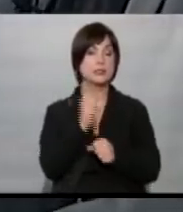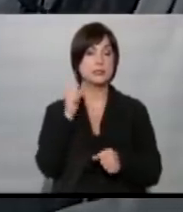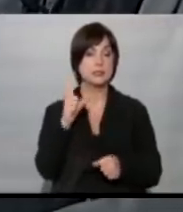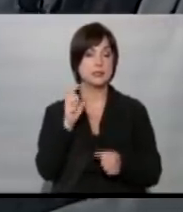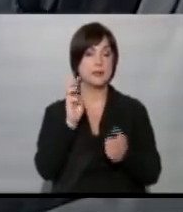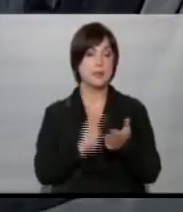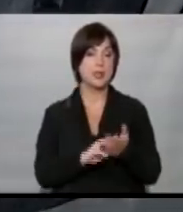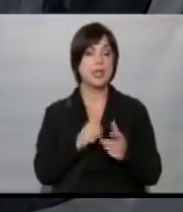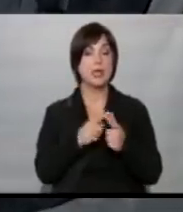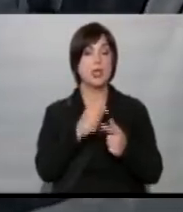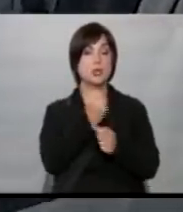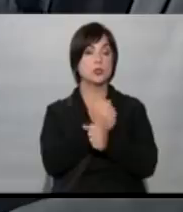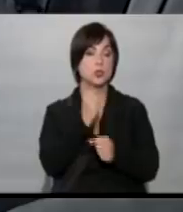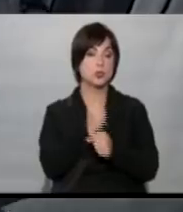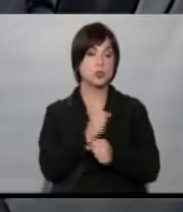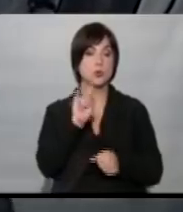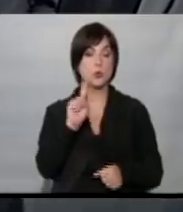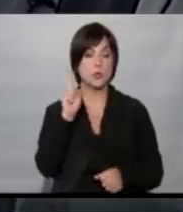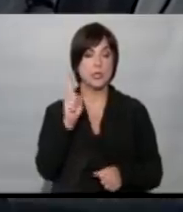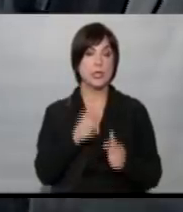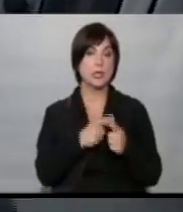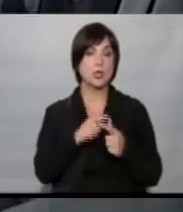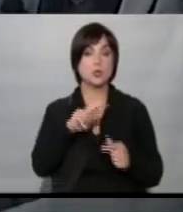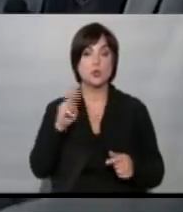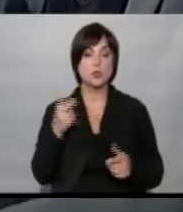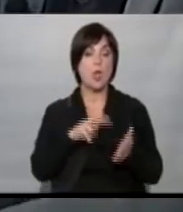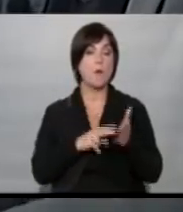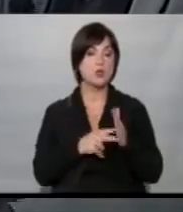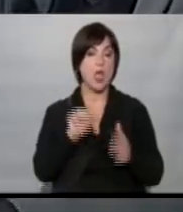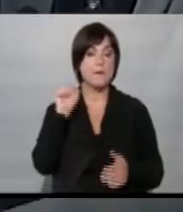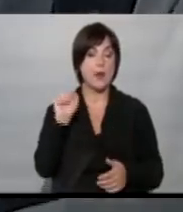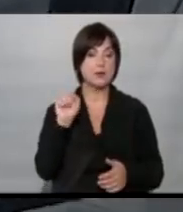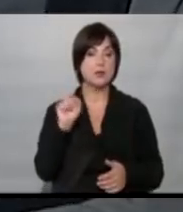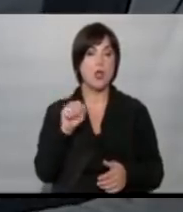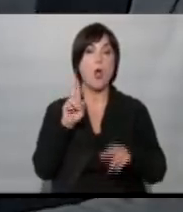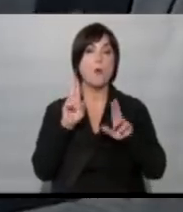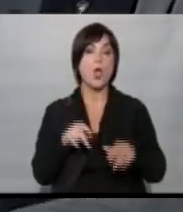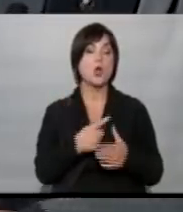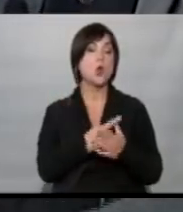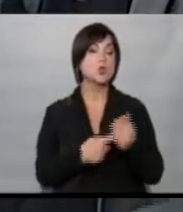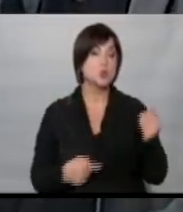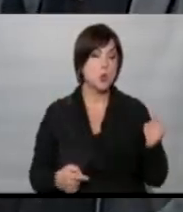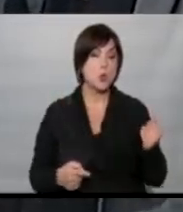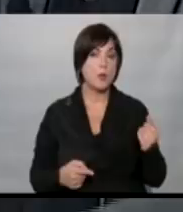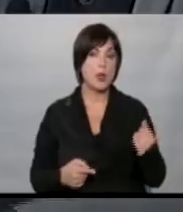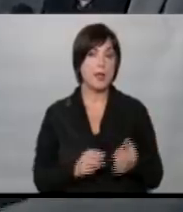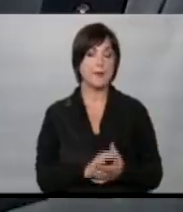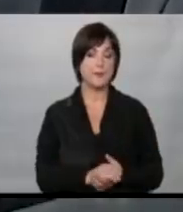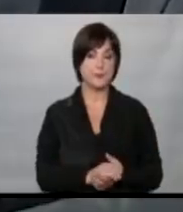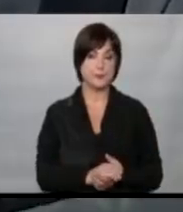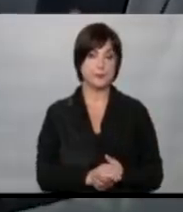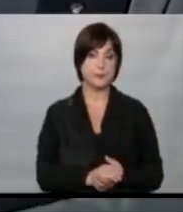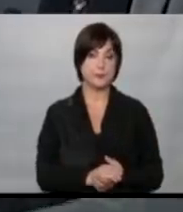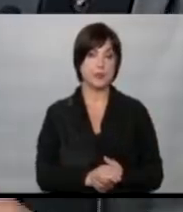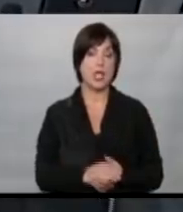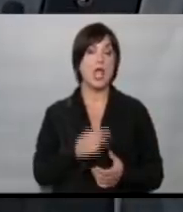од ДУИ или од од другите политички партии веројатно го изгубиле